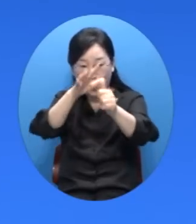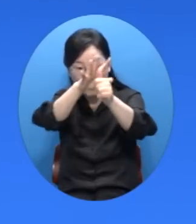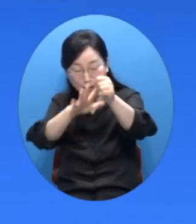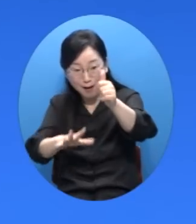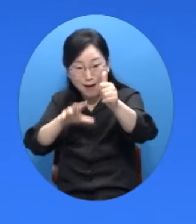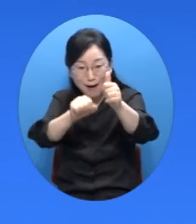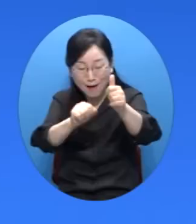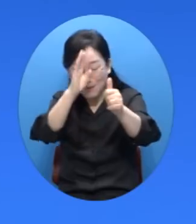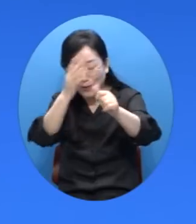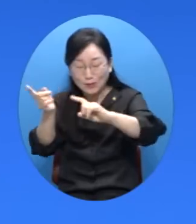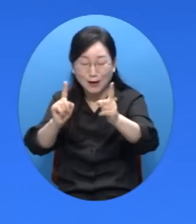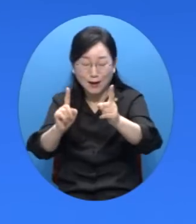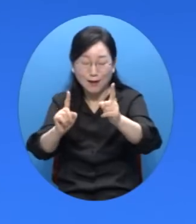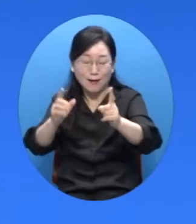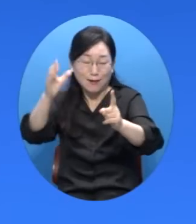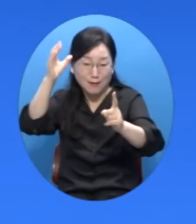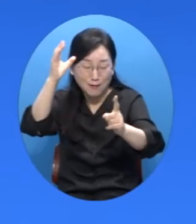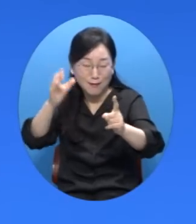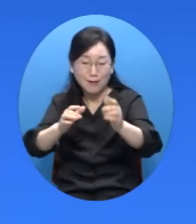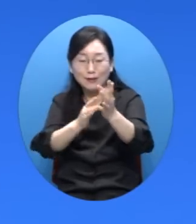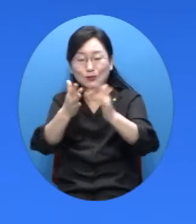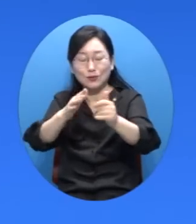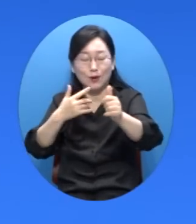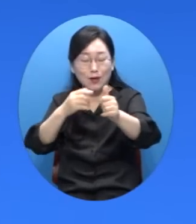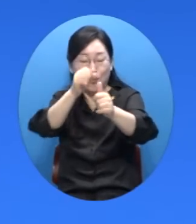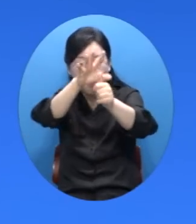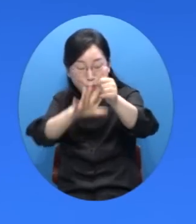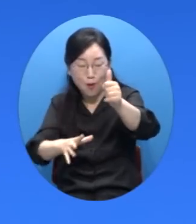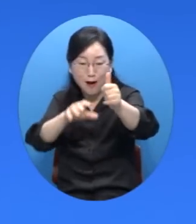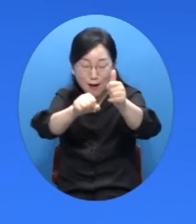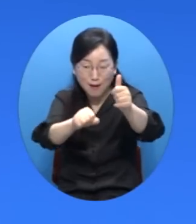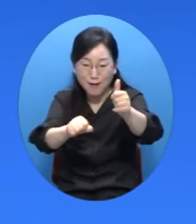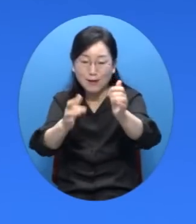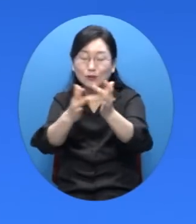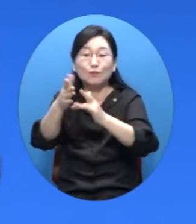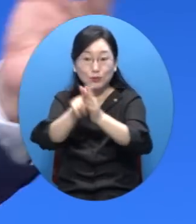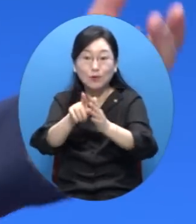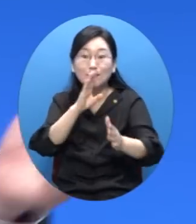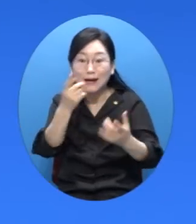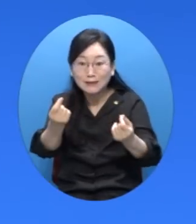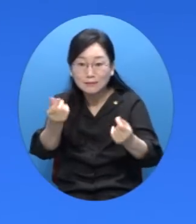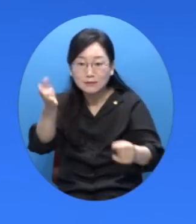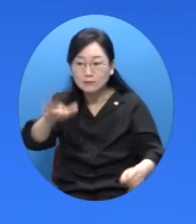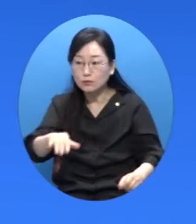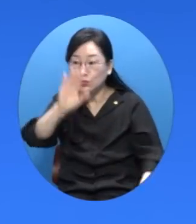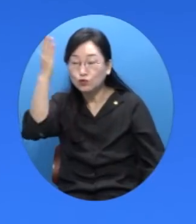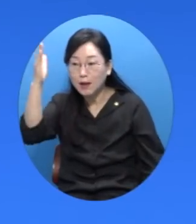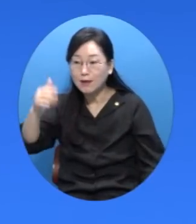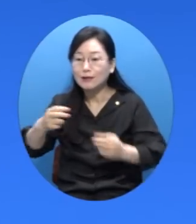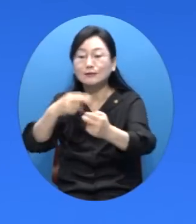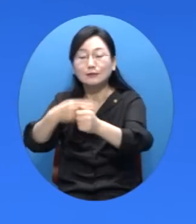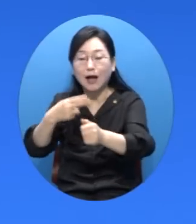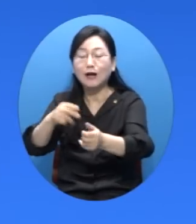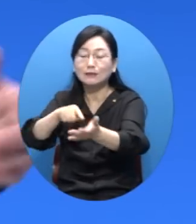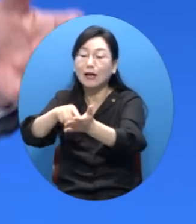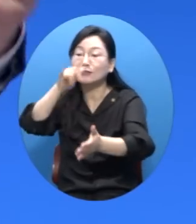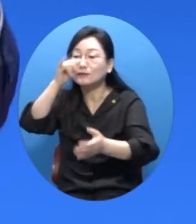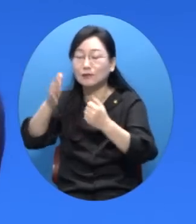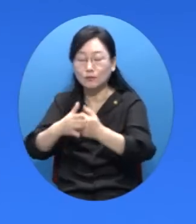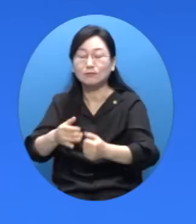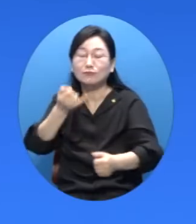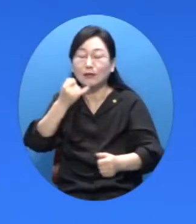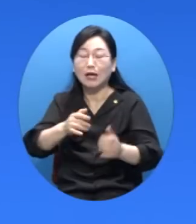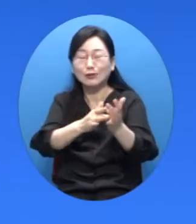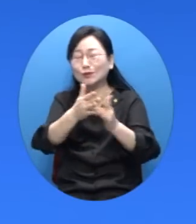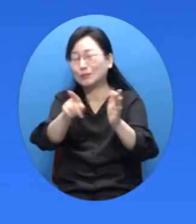낫겠다고 생각해서 예수님 근처 가서 옷자락도 만지고 예수님께 달려 나왔는데 요즘은 의사가 있고 약이 있으니까 예수님 의지하지 않고 의사에게